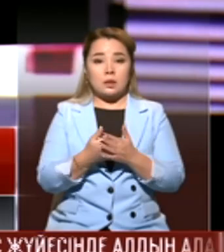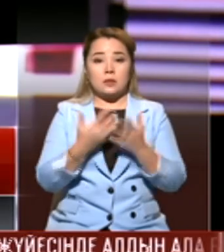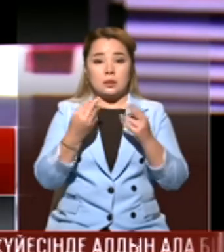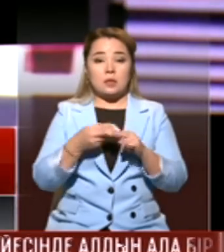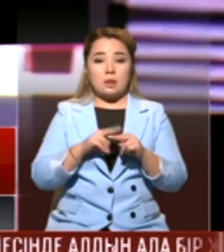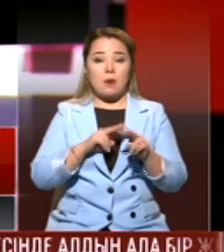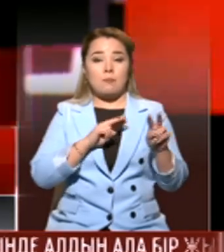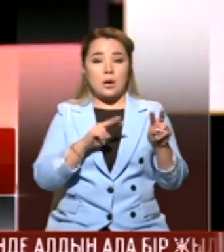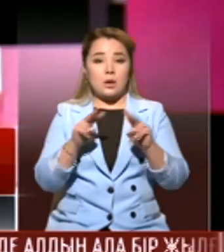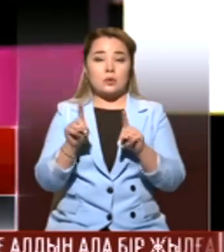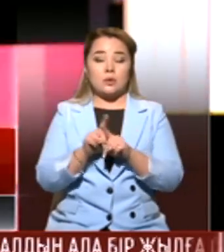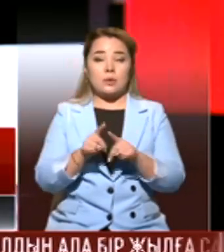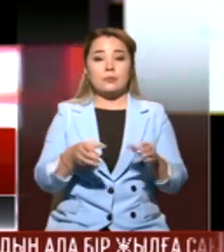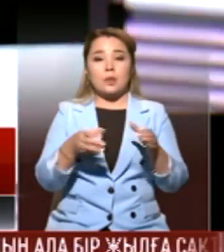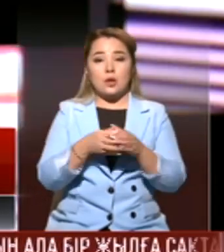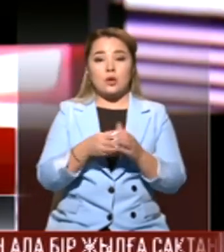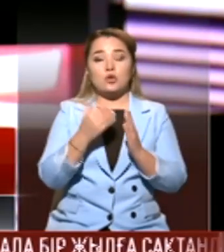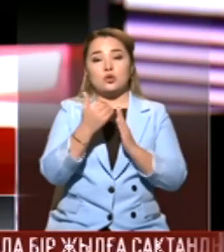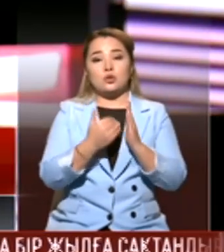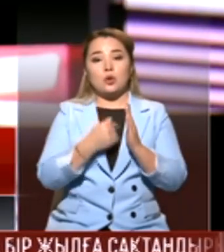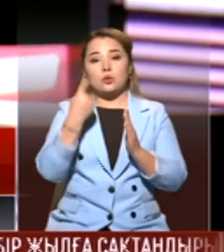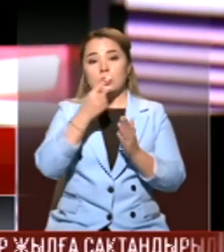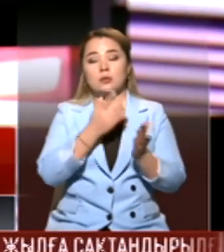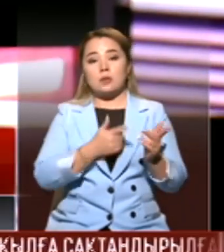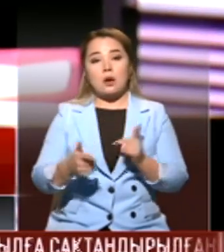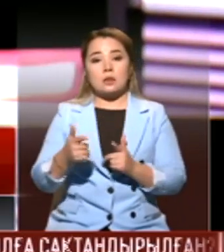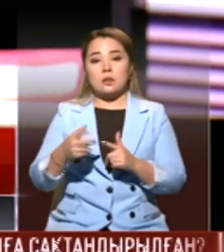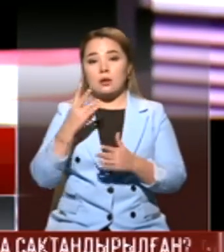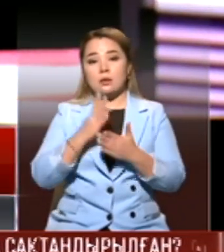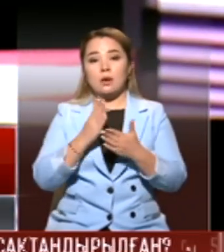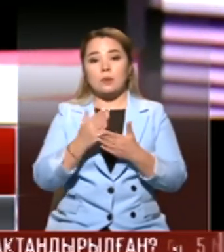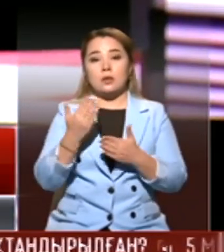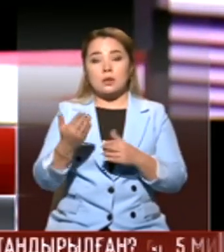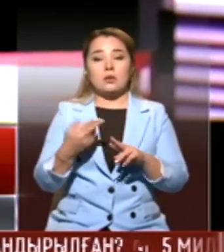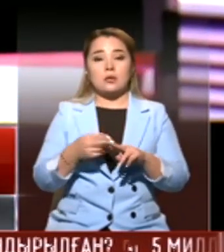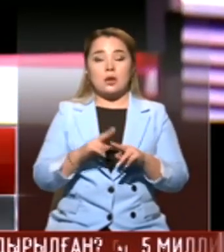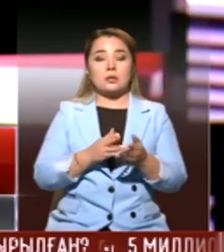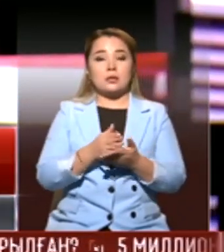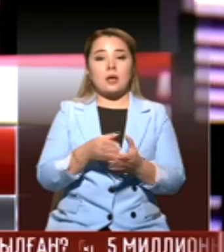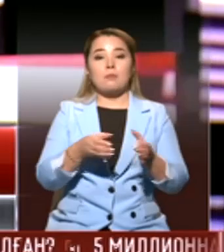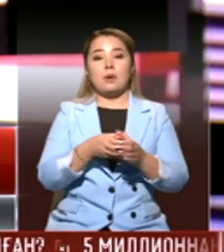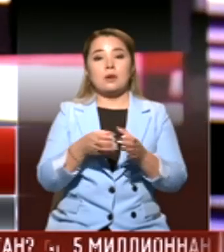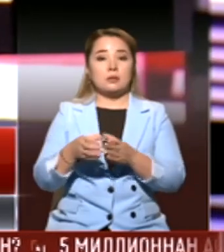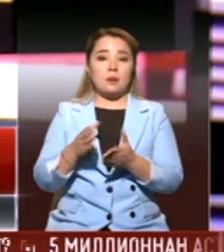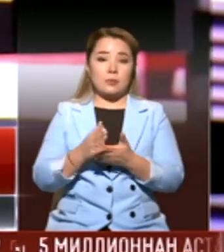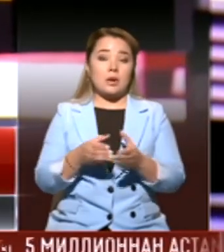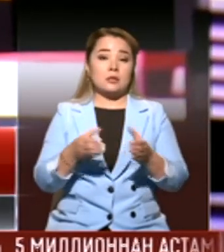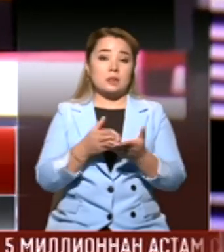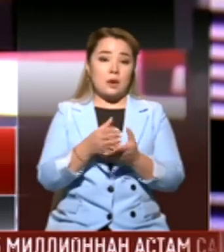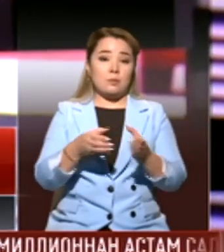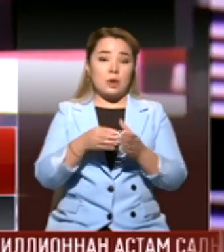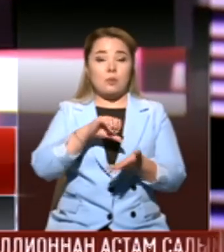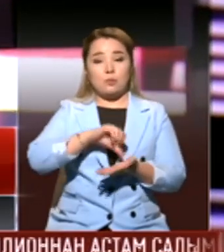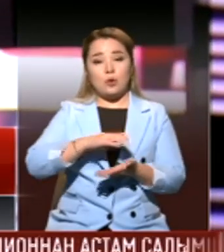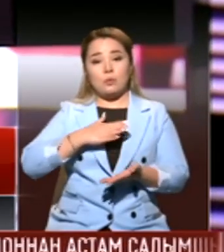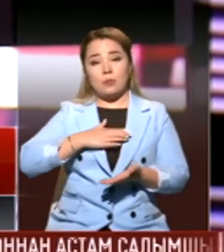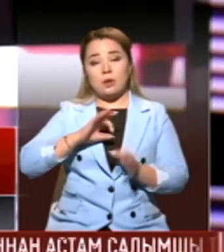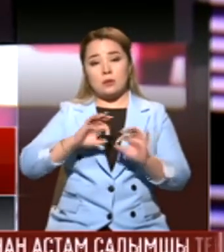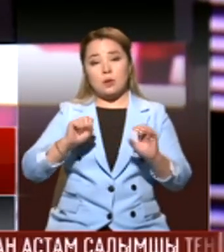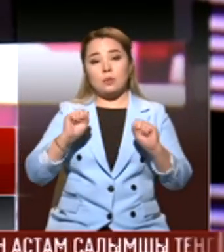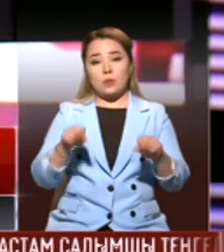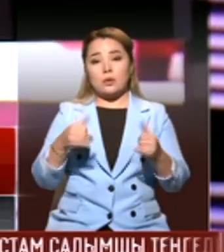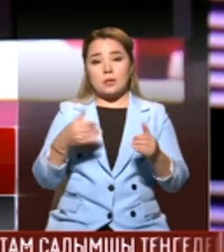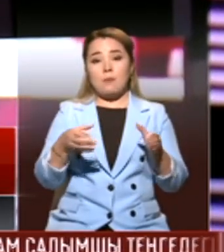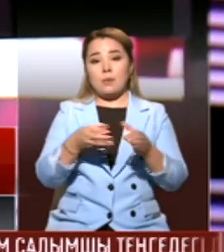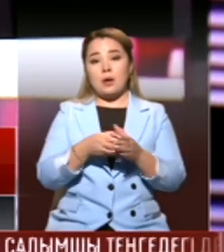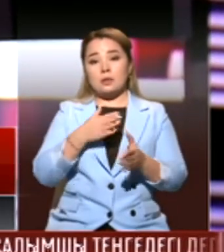мырза, байқаушыларды жүйелі түрде дайындап келген бұл тек қана саяси партиялар. Мен өзім саяси партияның мүшесі ретінде айта аламын.